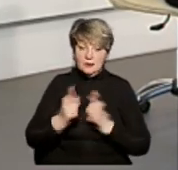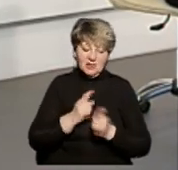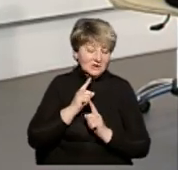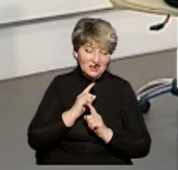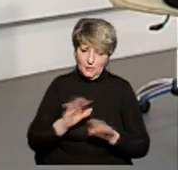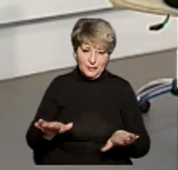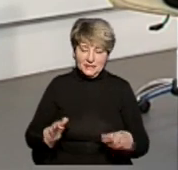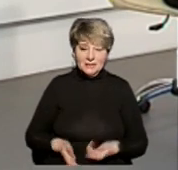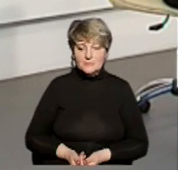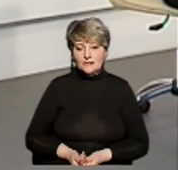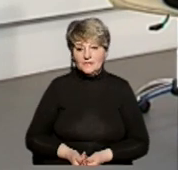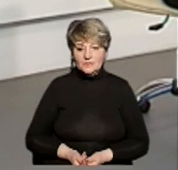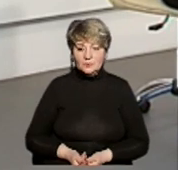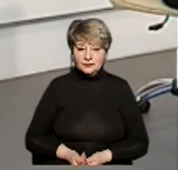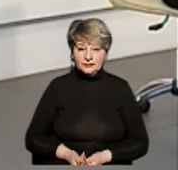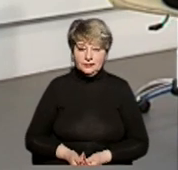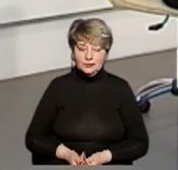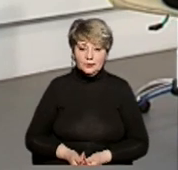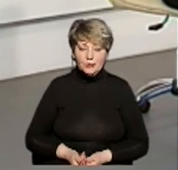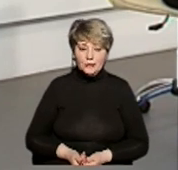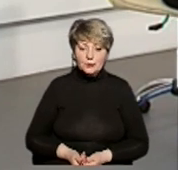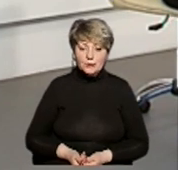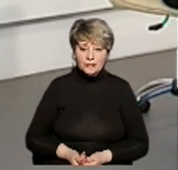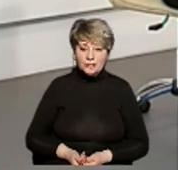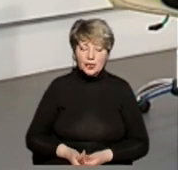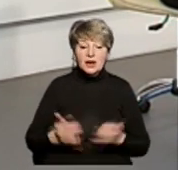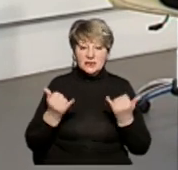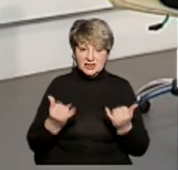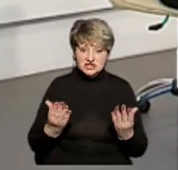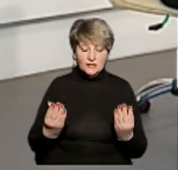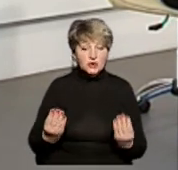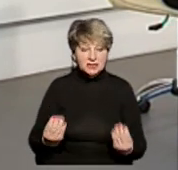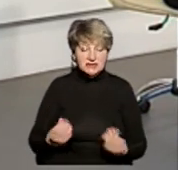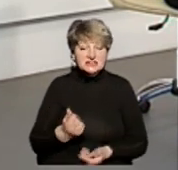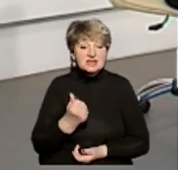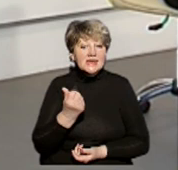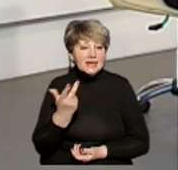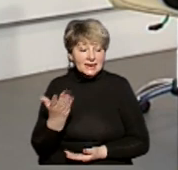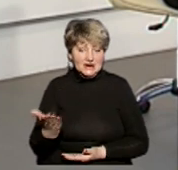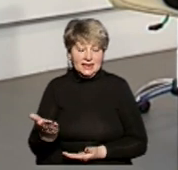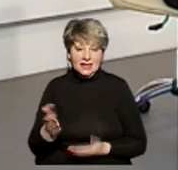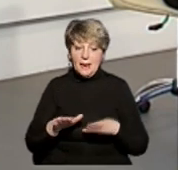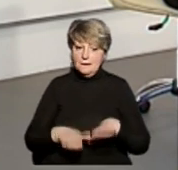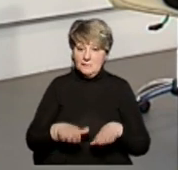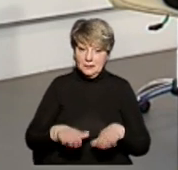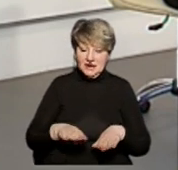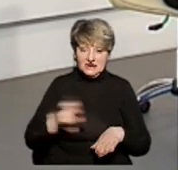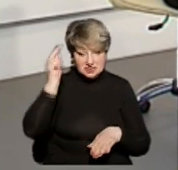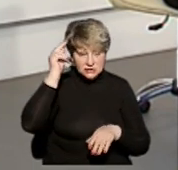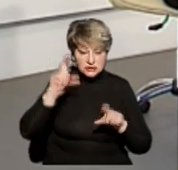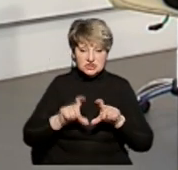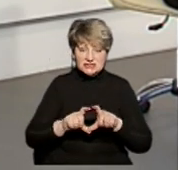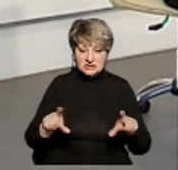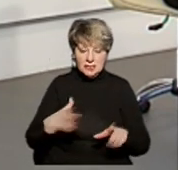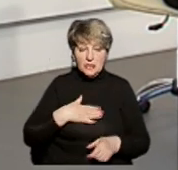буде. Пане Валерію, маєте ще додати? Так, власне, на сьогоднішній день кількість місць в загальноосвітніх